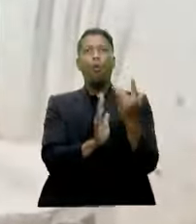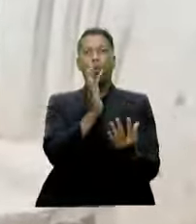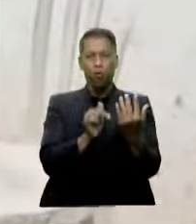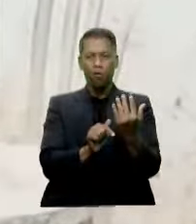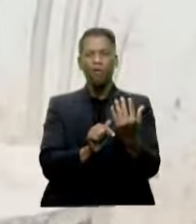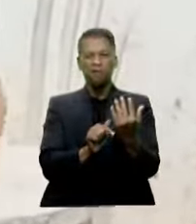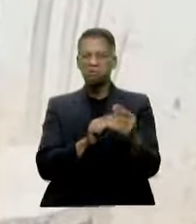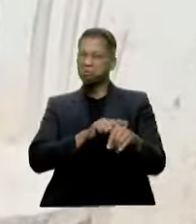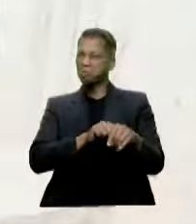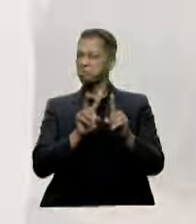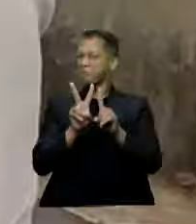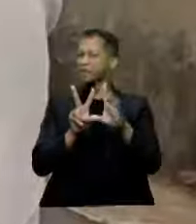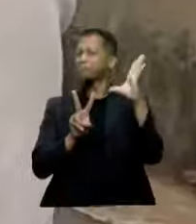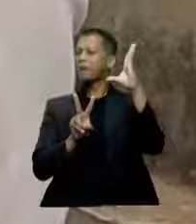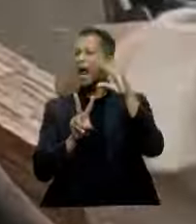12. Semalam?